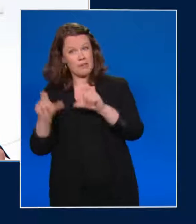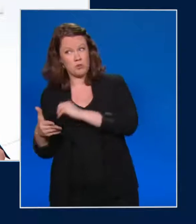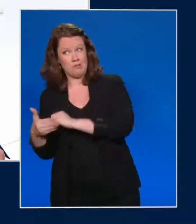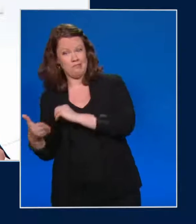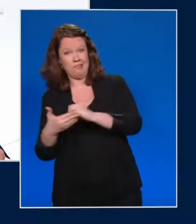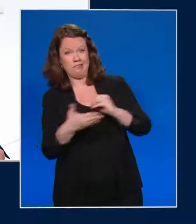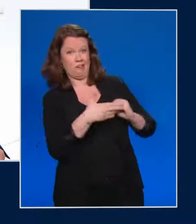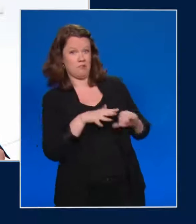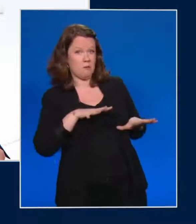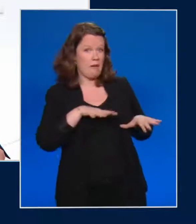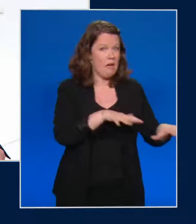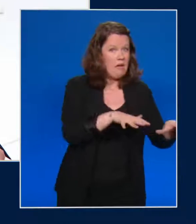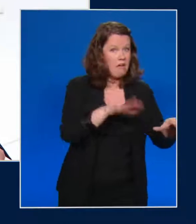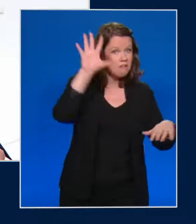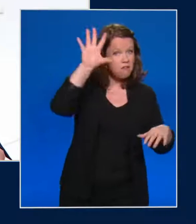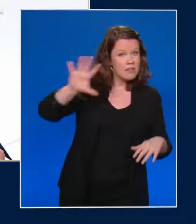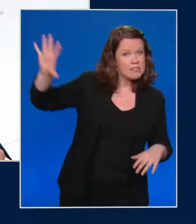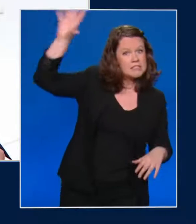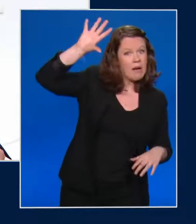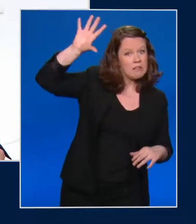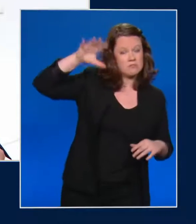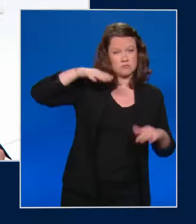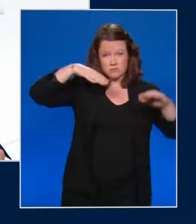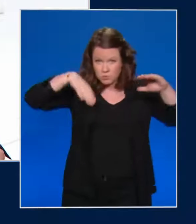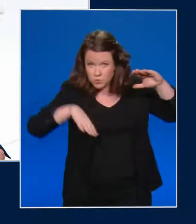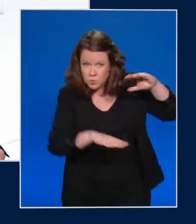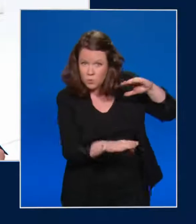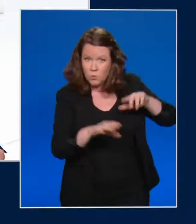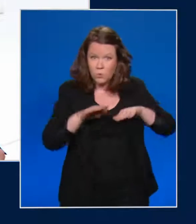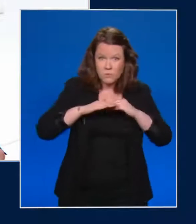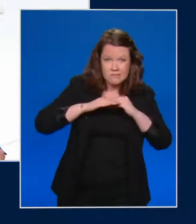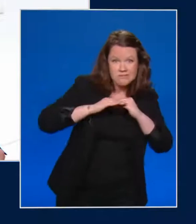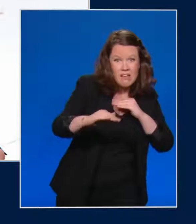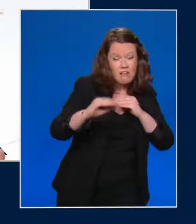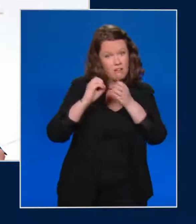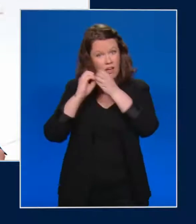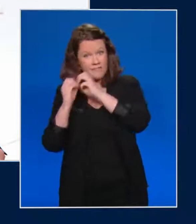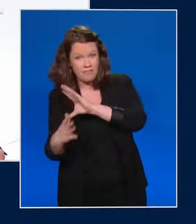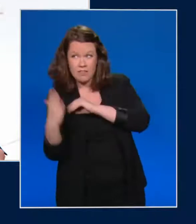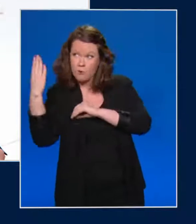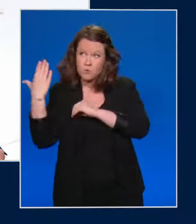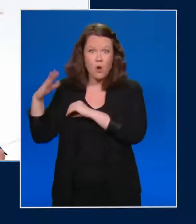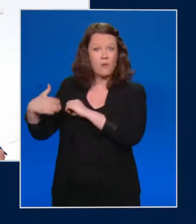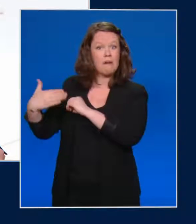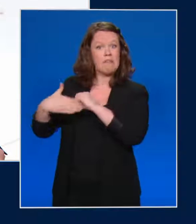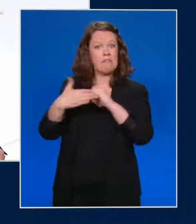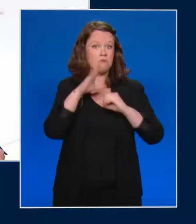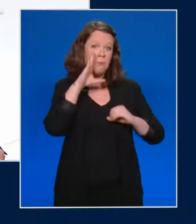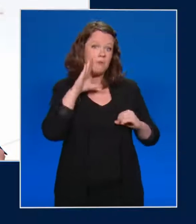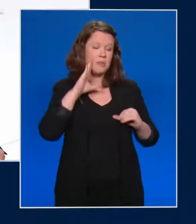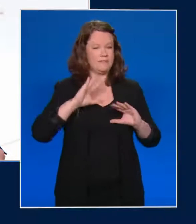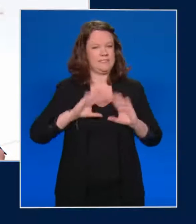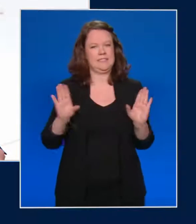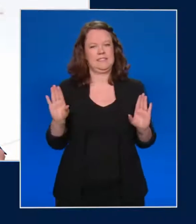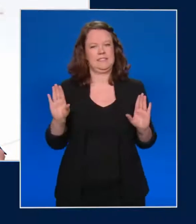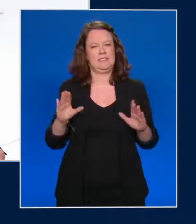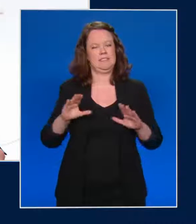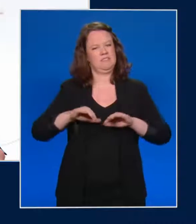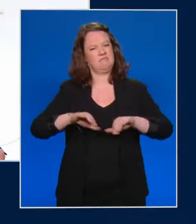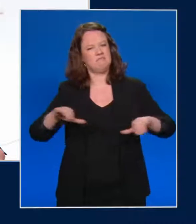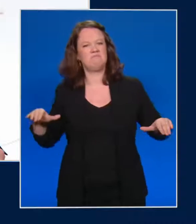sous la mer dans les airs dans l'espace ou le cyberespace à cet égard notre